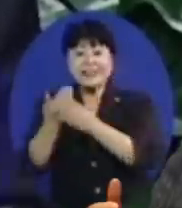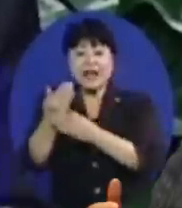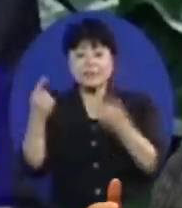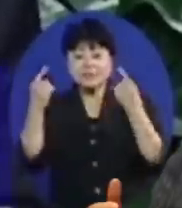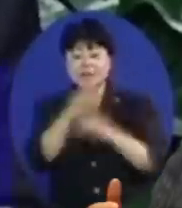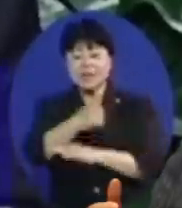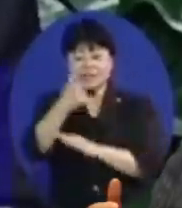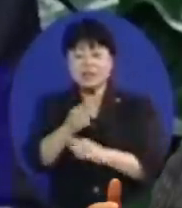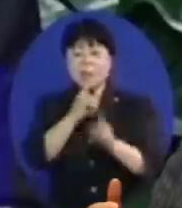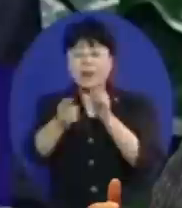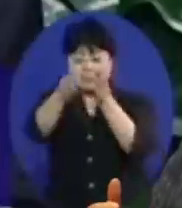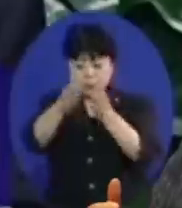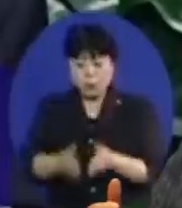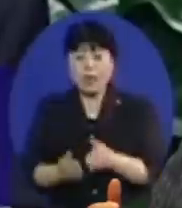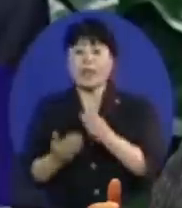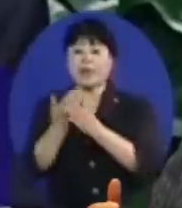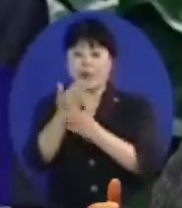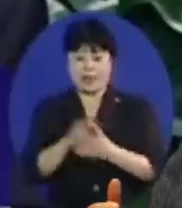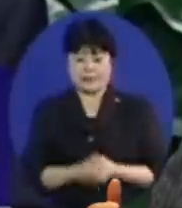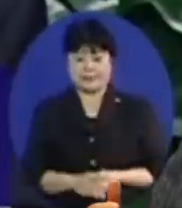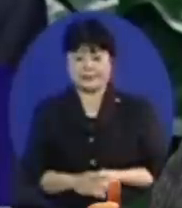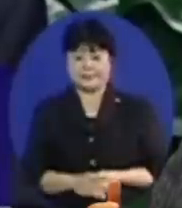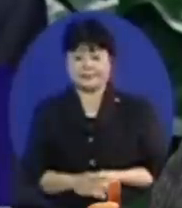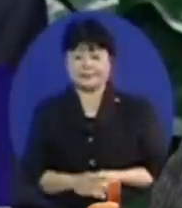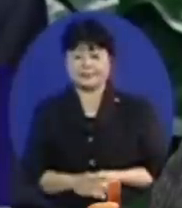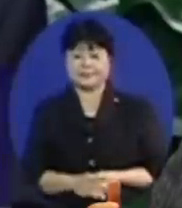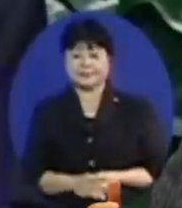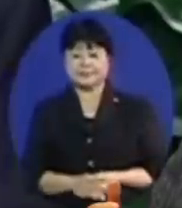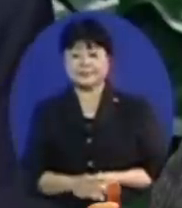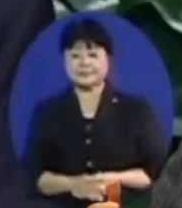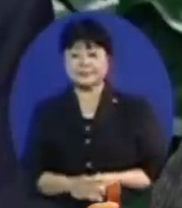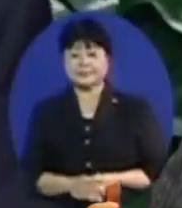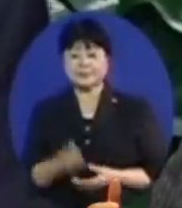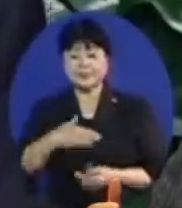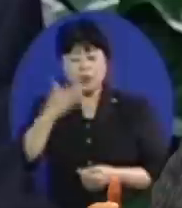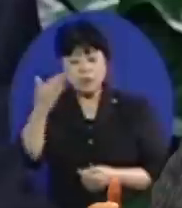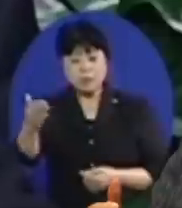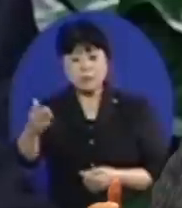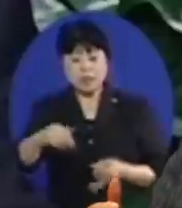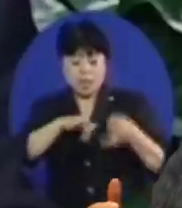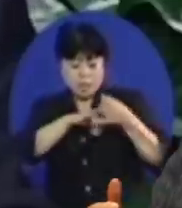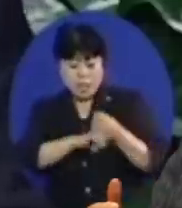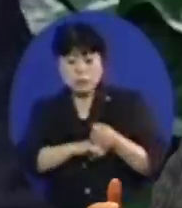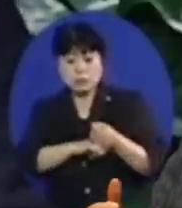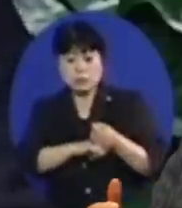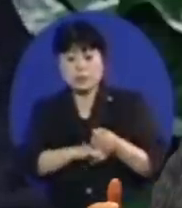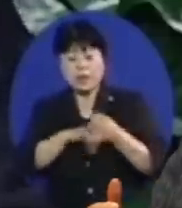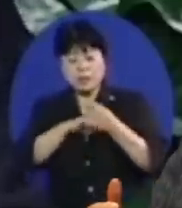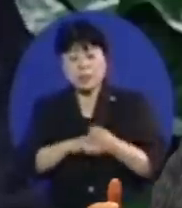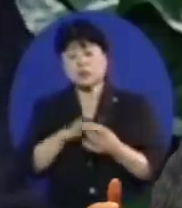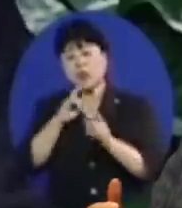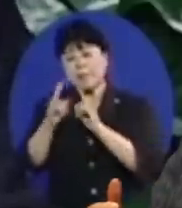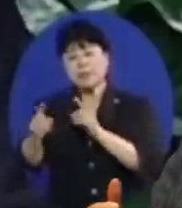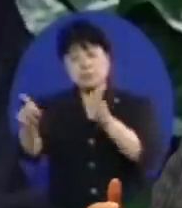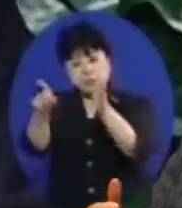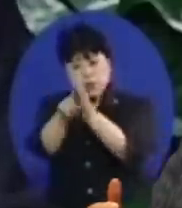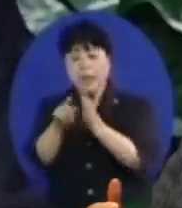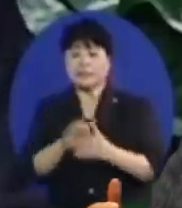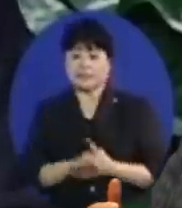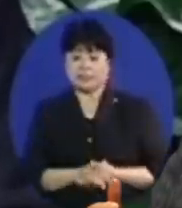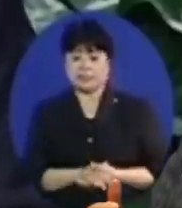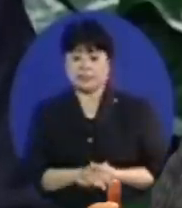들음은 그리스도의 말씀으로 말미암나니라. 제가 여러분에게 무슨 약속을 했으면 약속의 말씀을 믿어야 되지